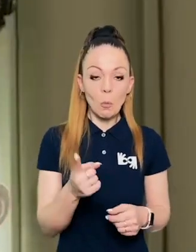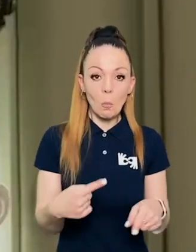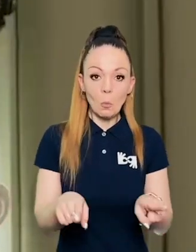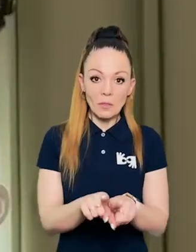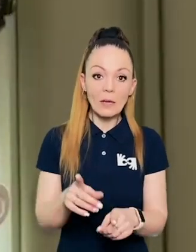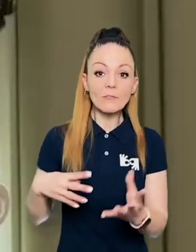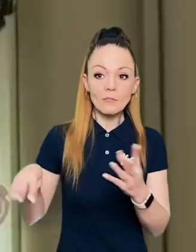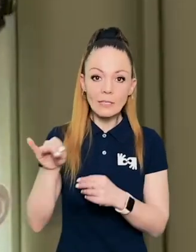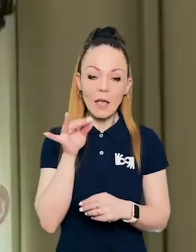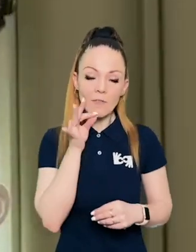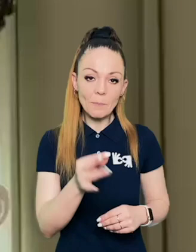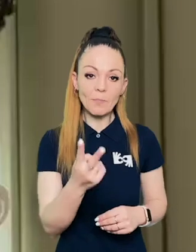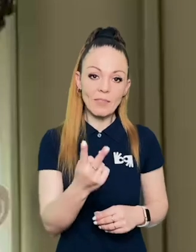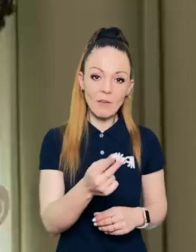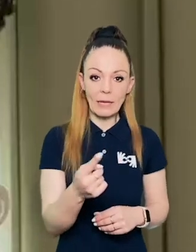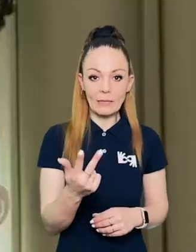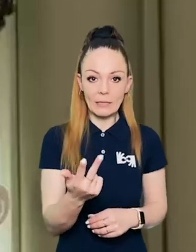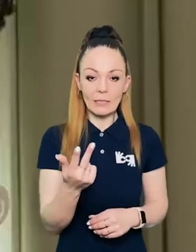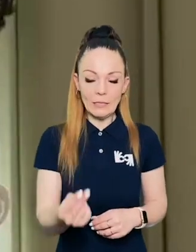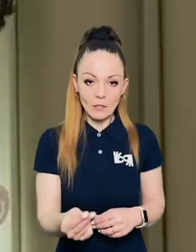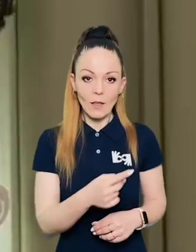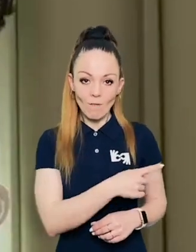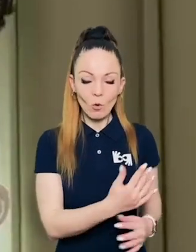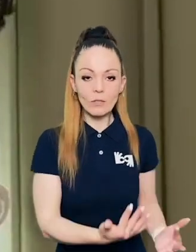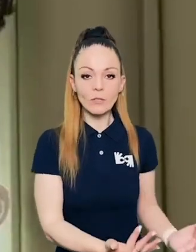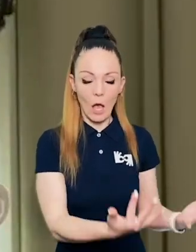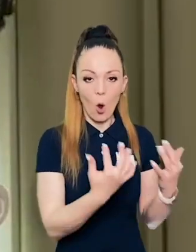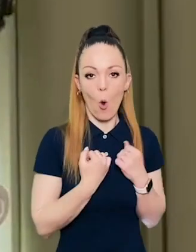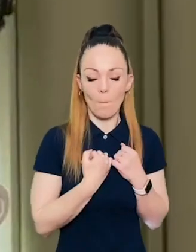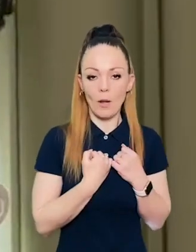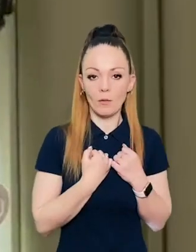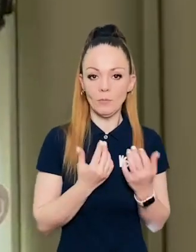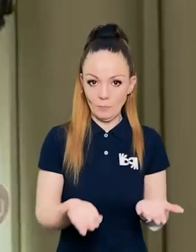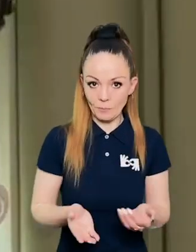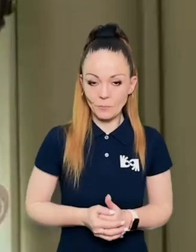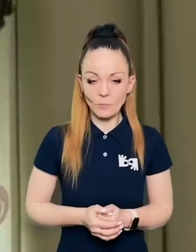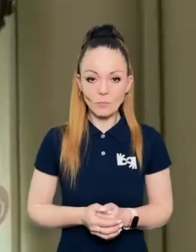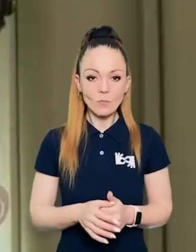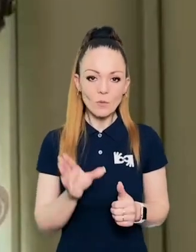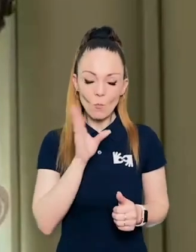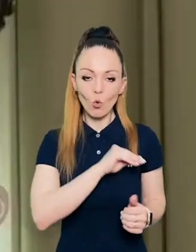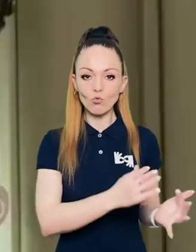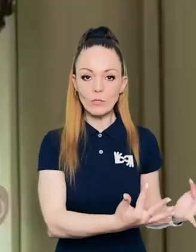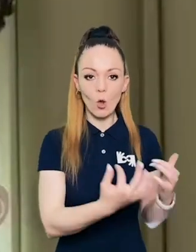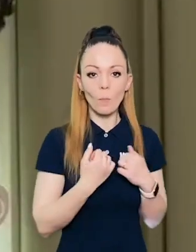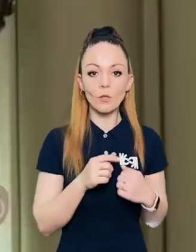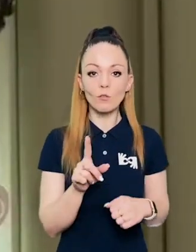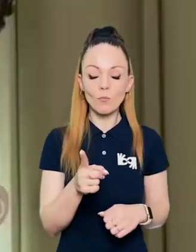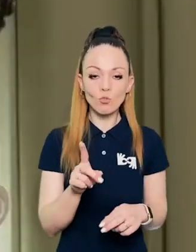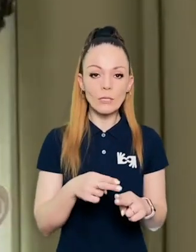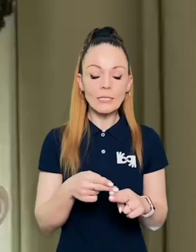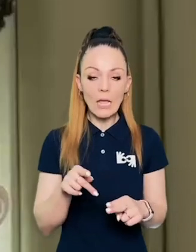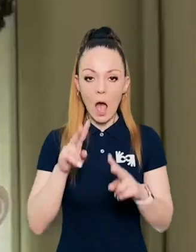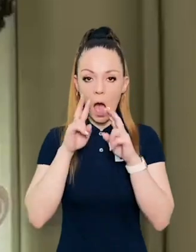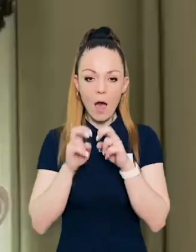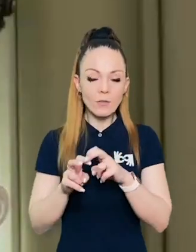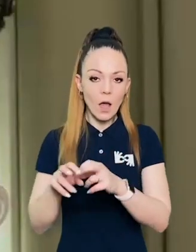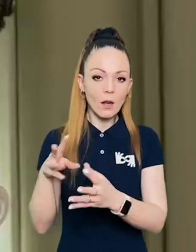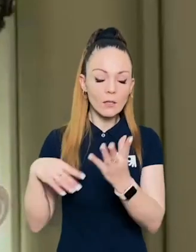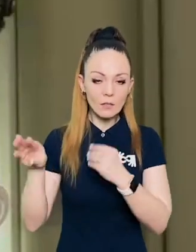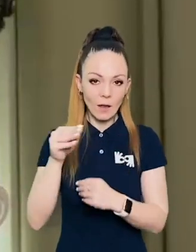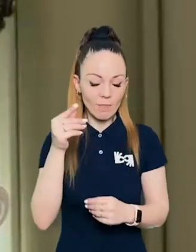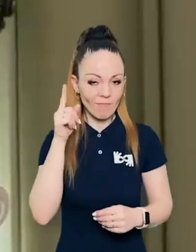пару днів. Чому так всі говорили, що за 2-3 дні вони нас захоплять?